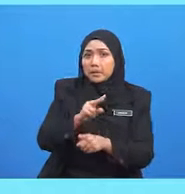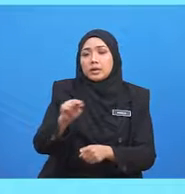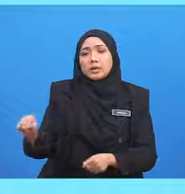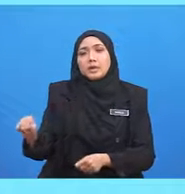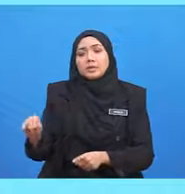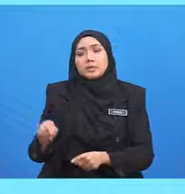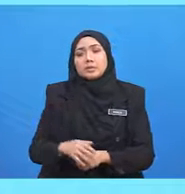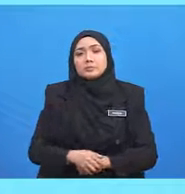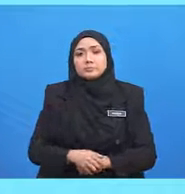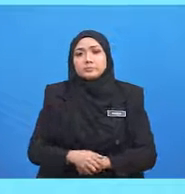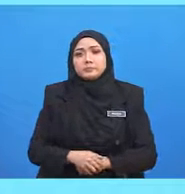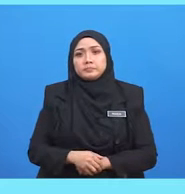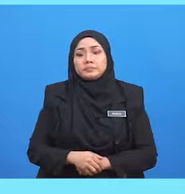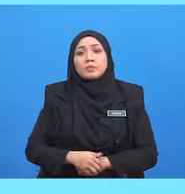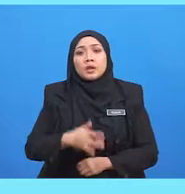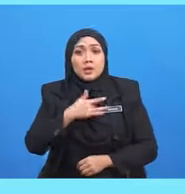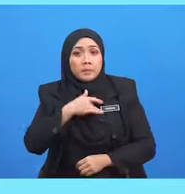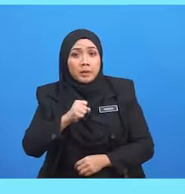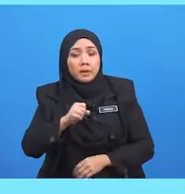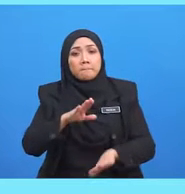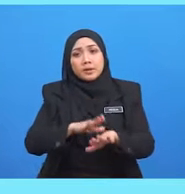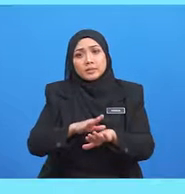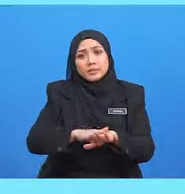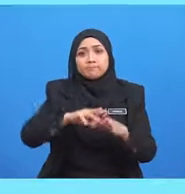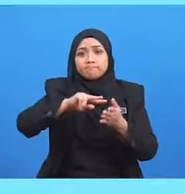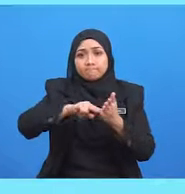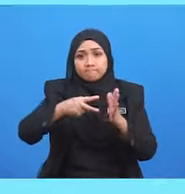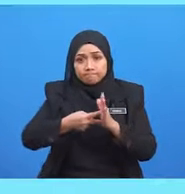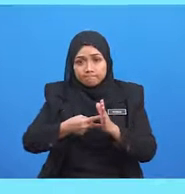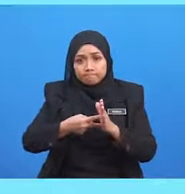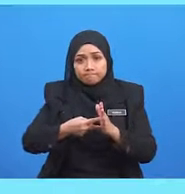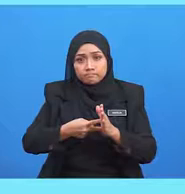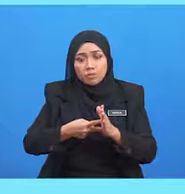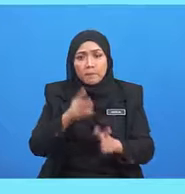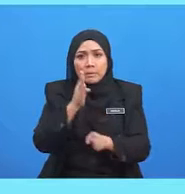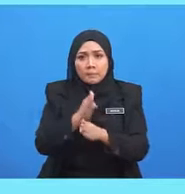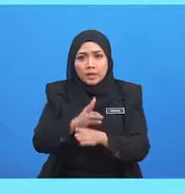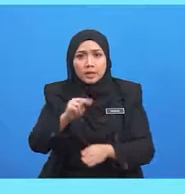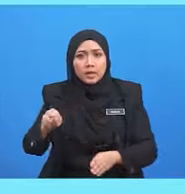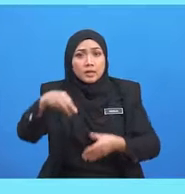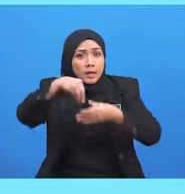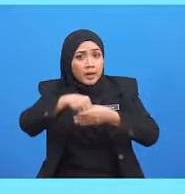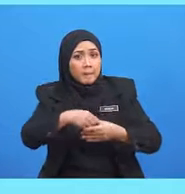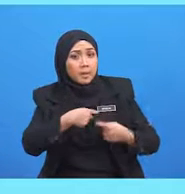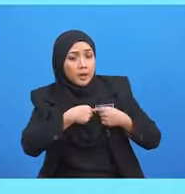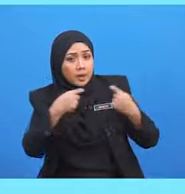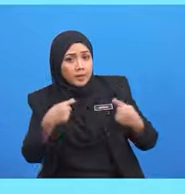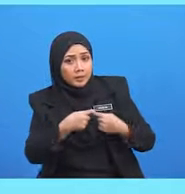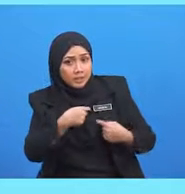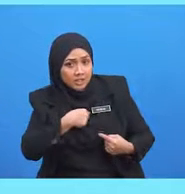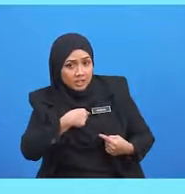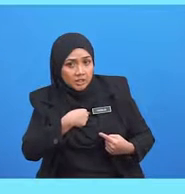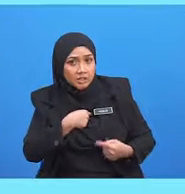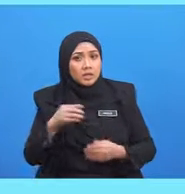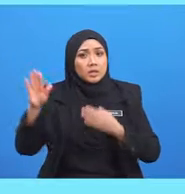membenarkan. Manakala iman pada istilah pula ialah membenarkan di dalam hati, berikrar